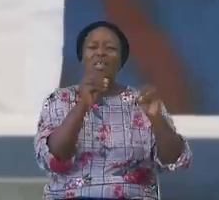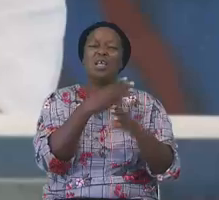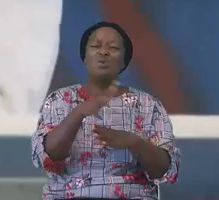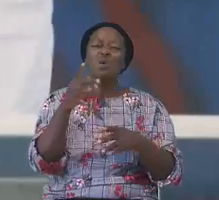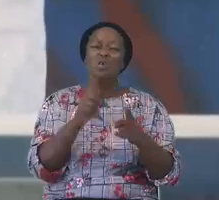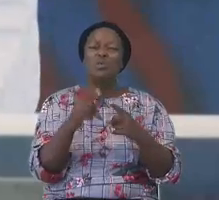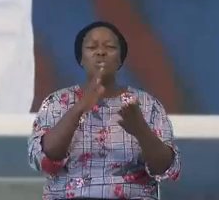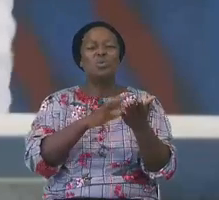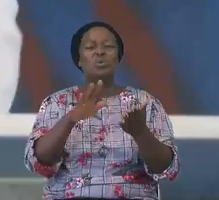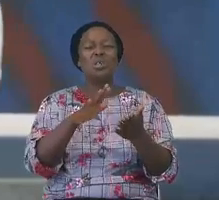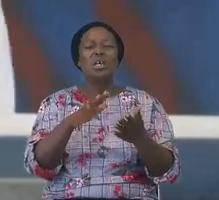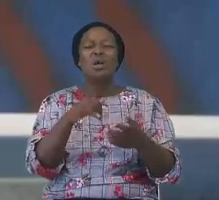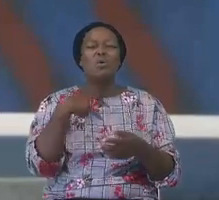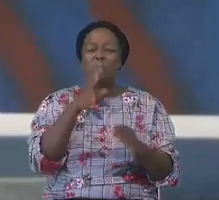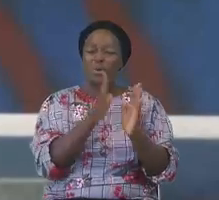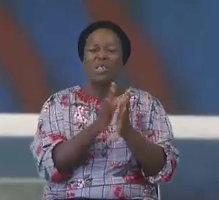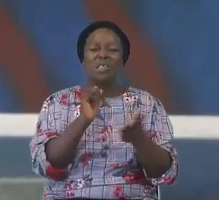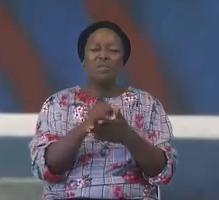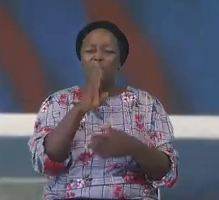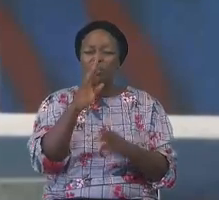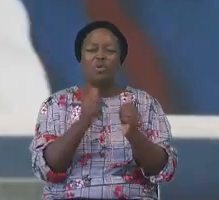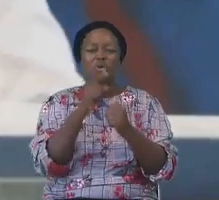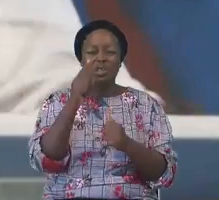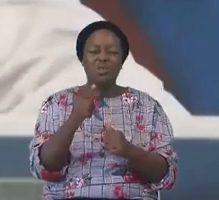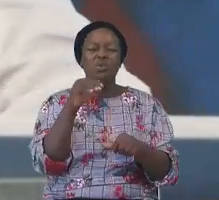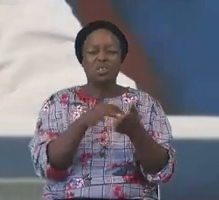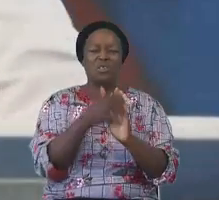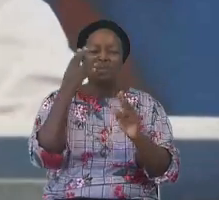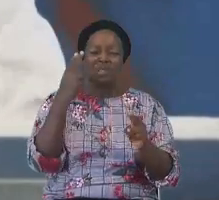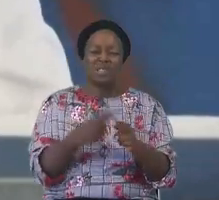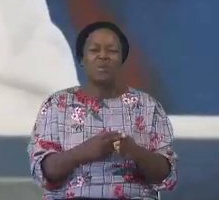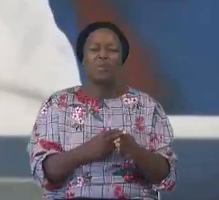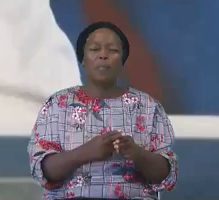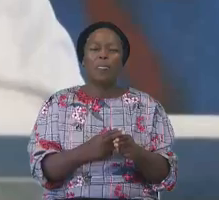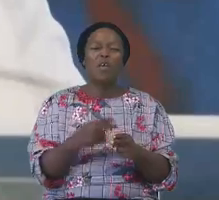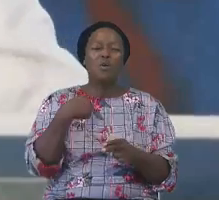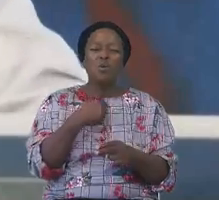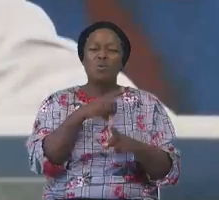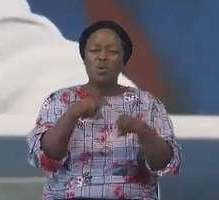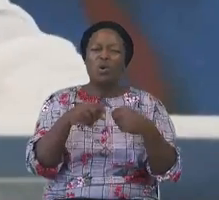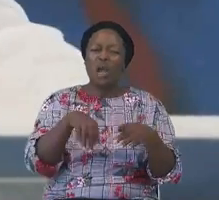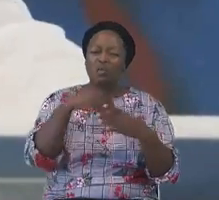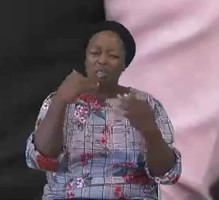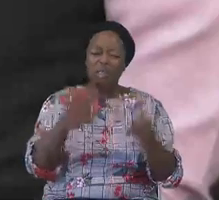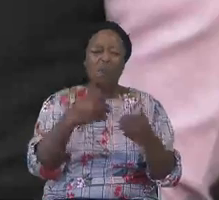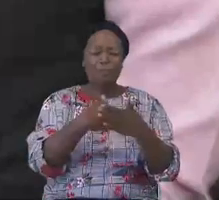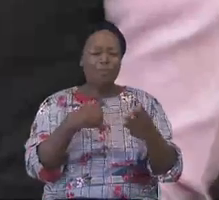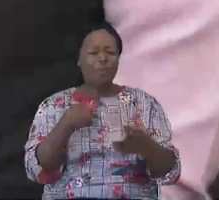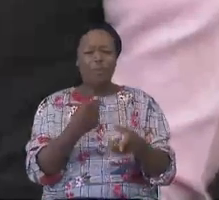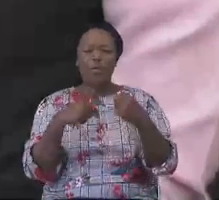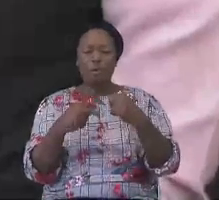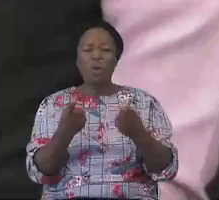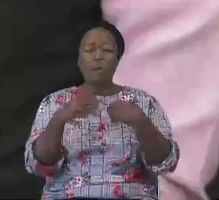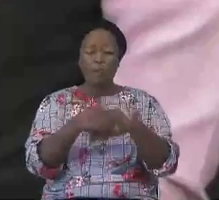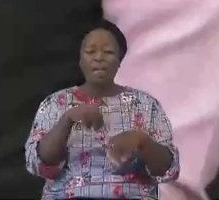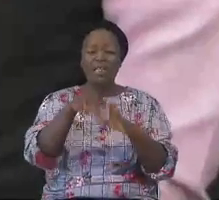morts ressusciteront et ceux qui seront vivants seront enlevés pour la gloire. L'assurance d'être avec toi soit avec chacun